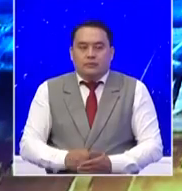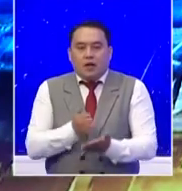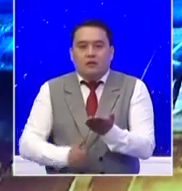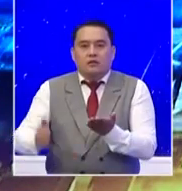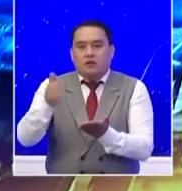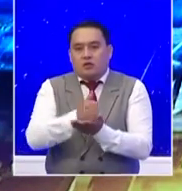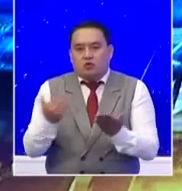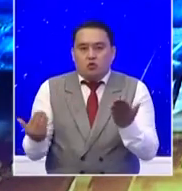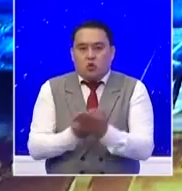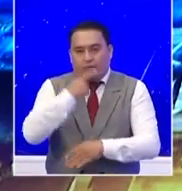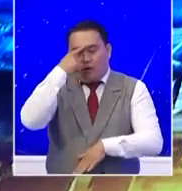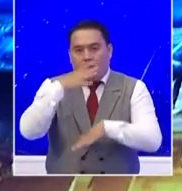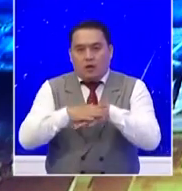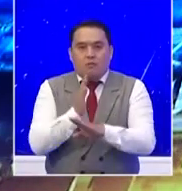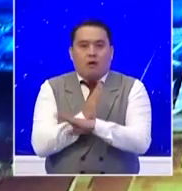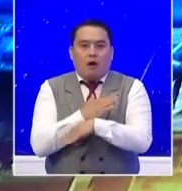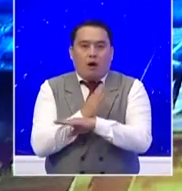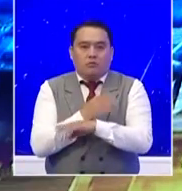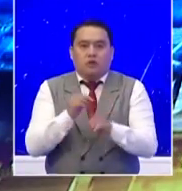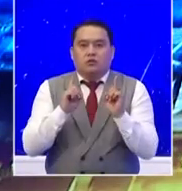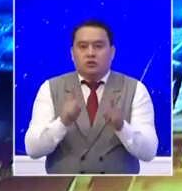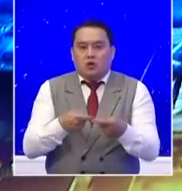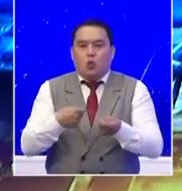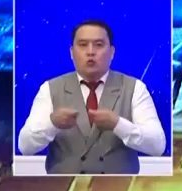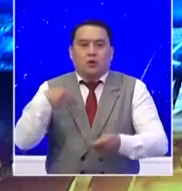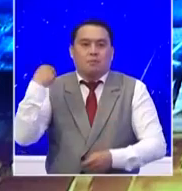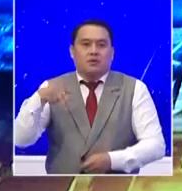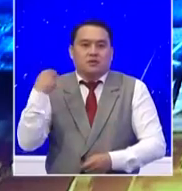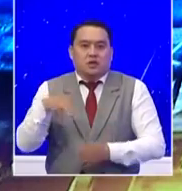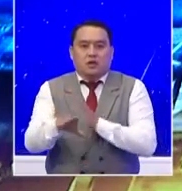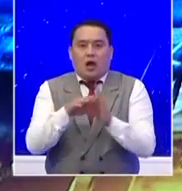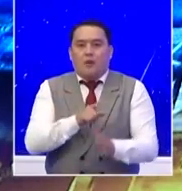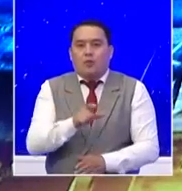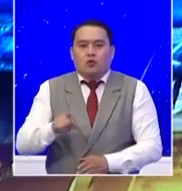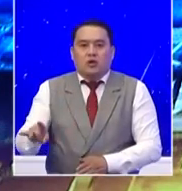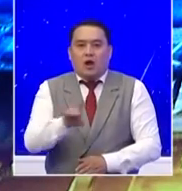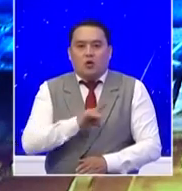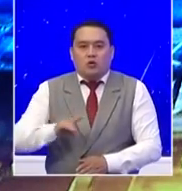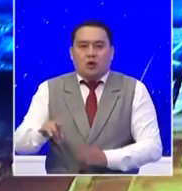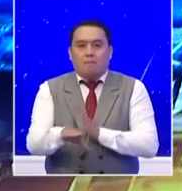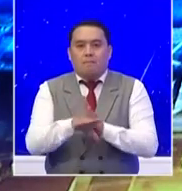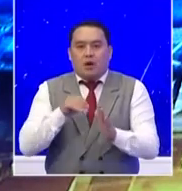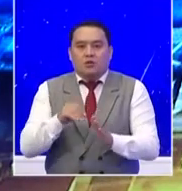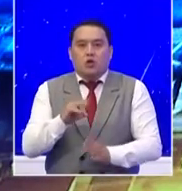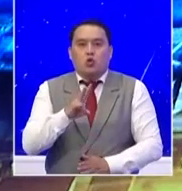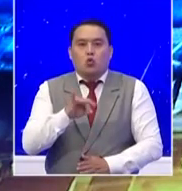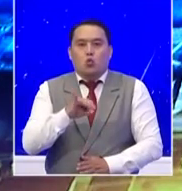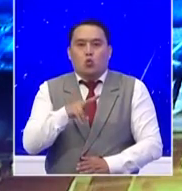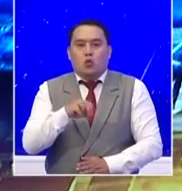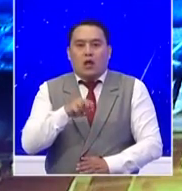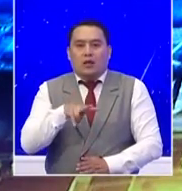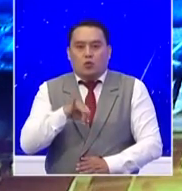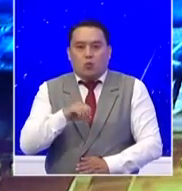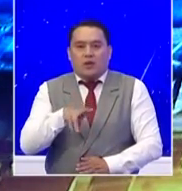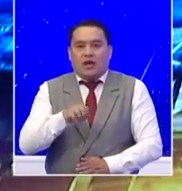Назначен новый аким города Капшигай. По согласованию с администрацией президента и депутатами районного маслихата им стал Нурлан